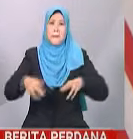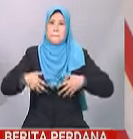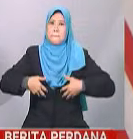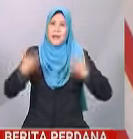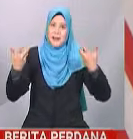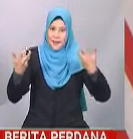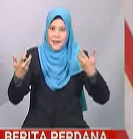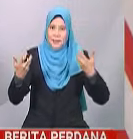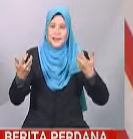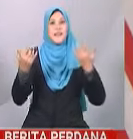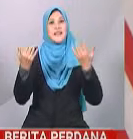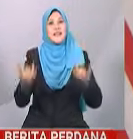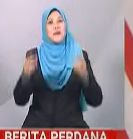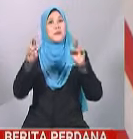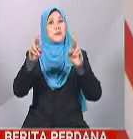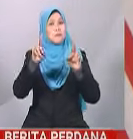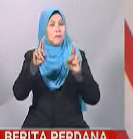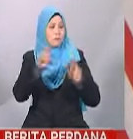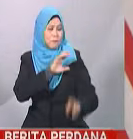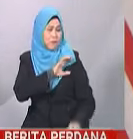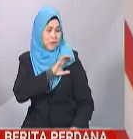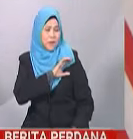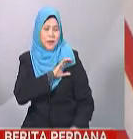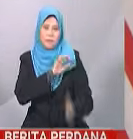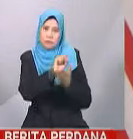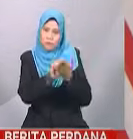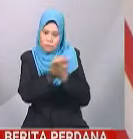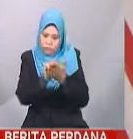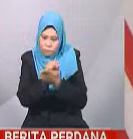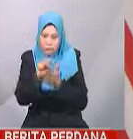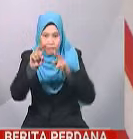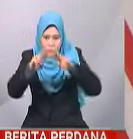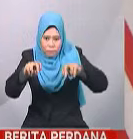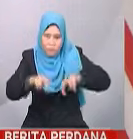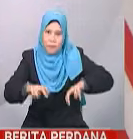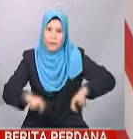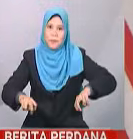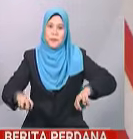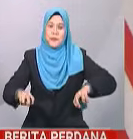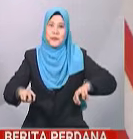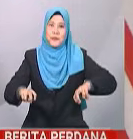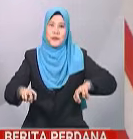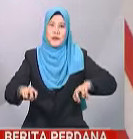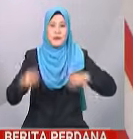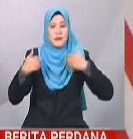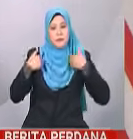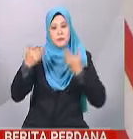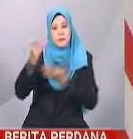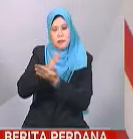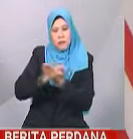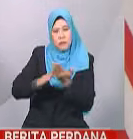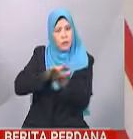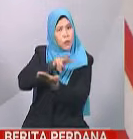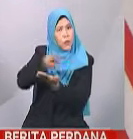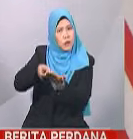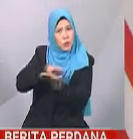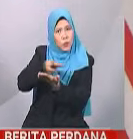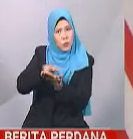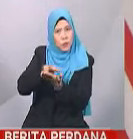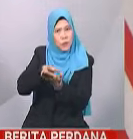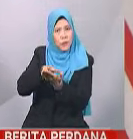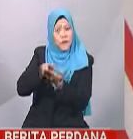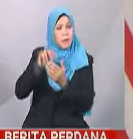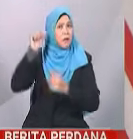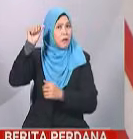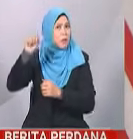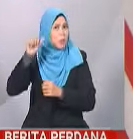pihak polis sedang menyiasat perkara ini. Sebab ada juga yang menganggap setengah-setengah video, setengah-setengah